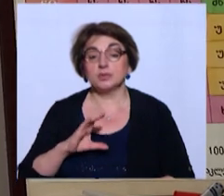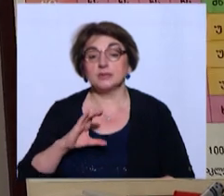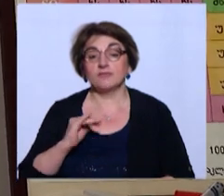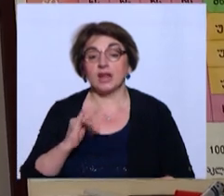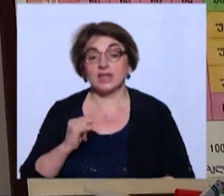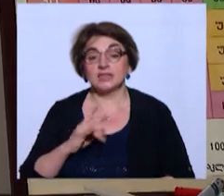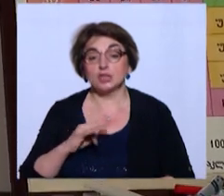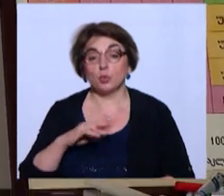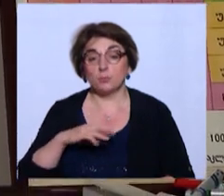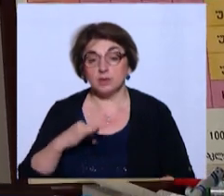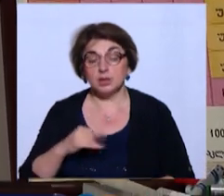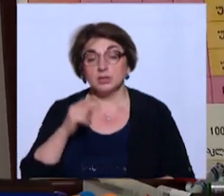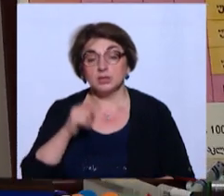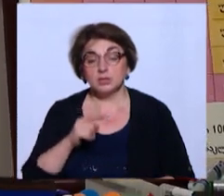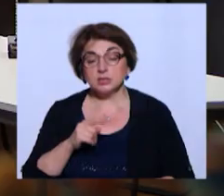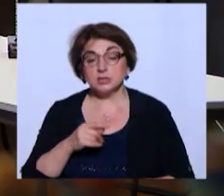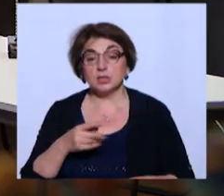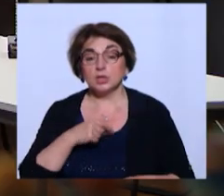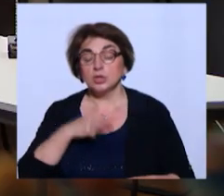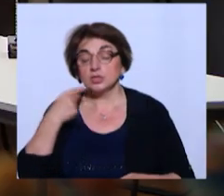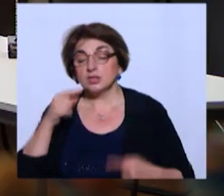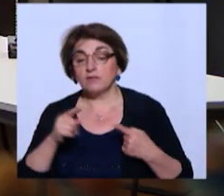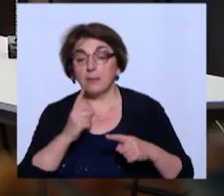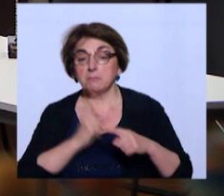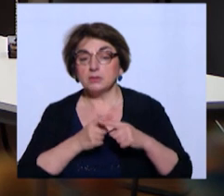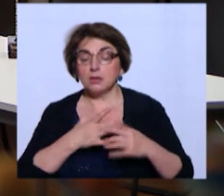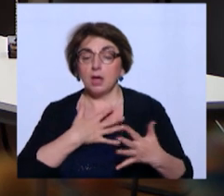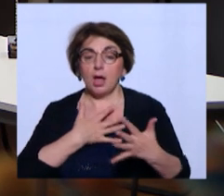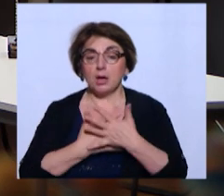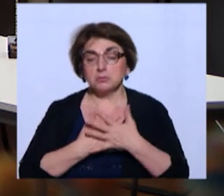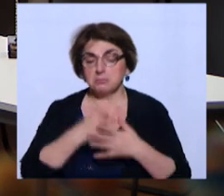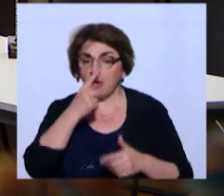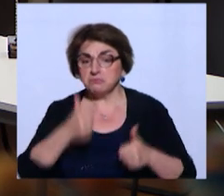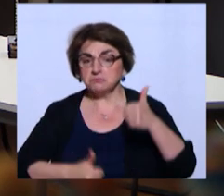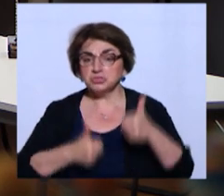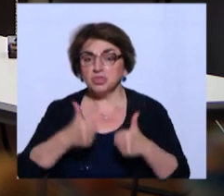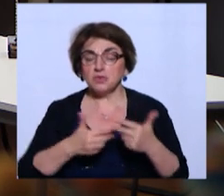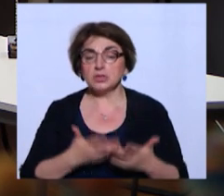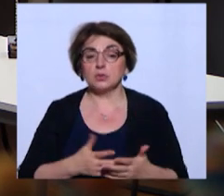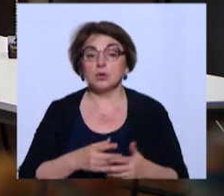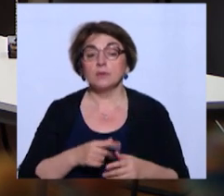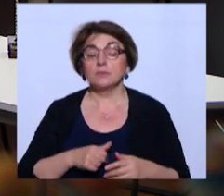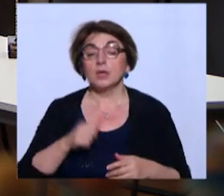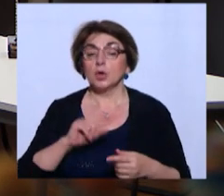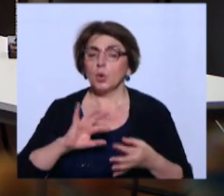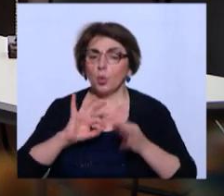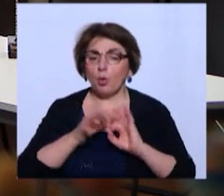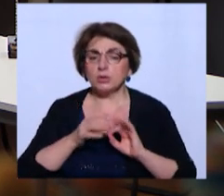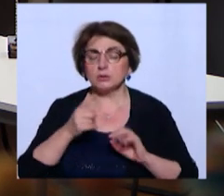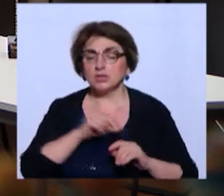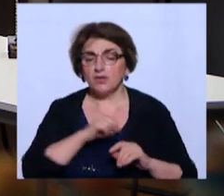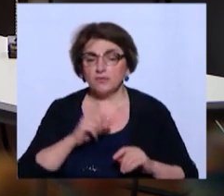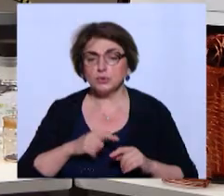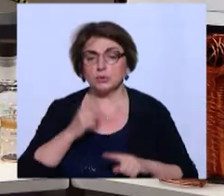რუბიდიუმი, ცეზიუმი და ფრანციუმი და ისინი შევადაროთ სხვა მეტალების აქტიურობას. სანამ მეტალების